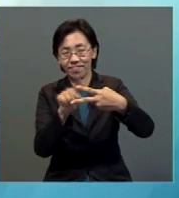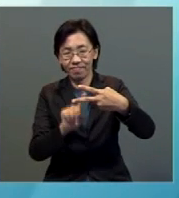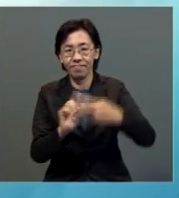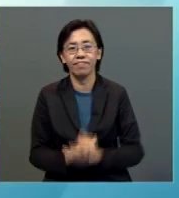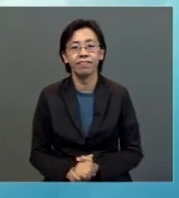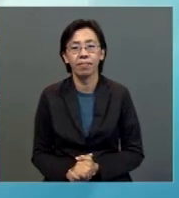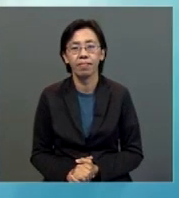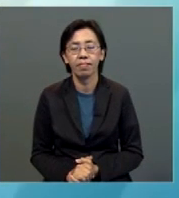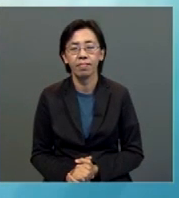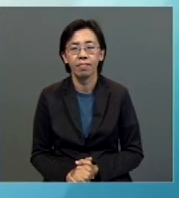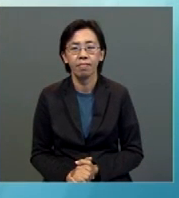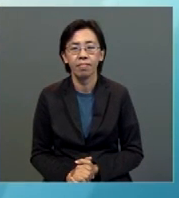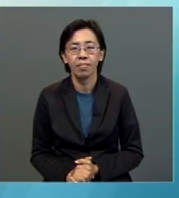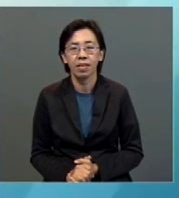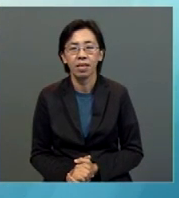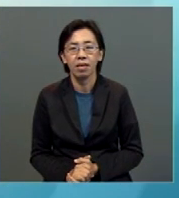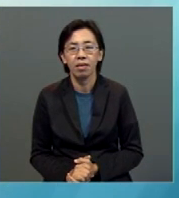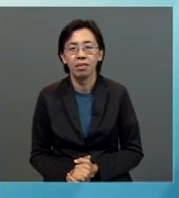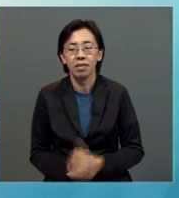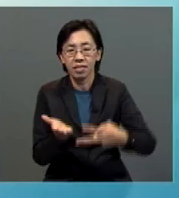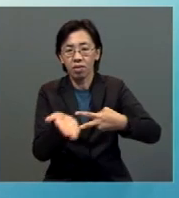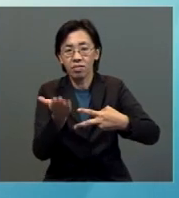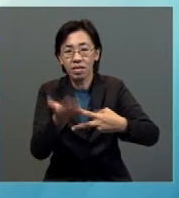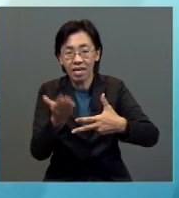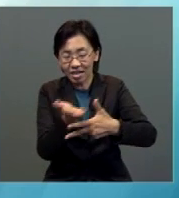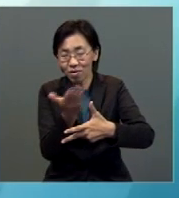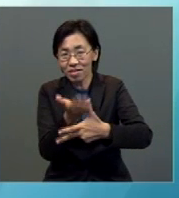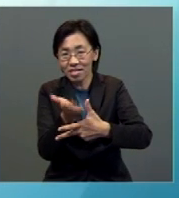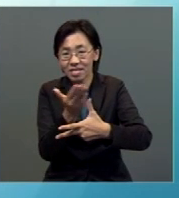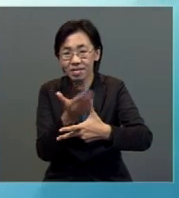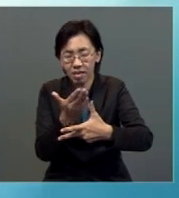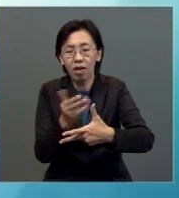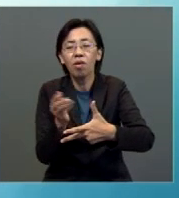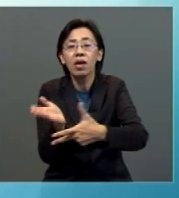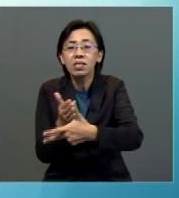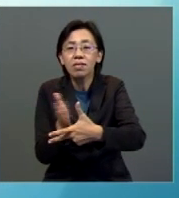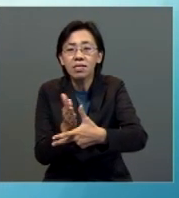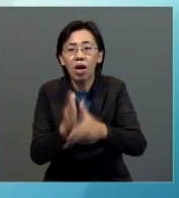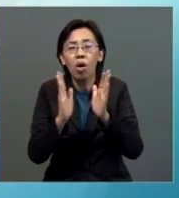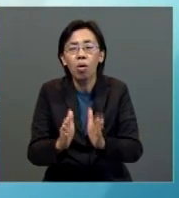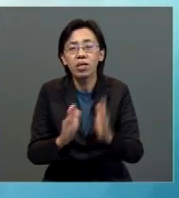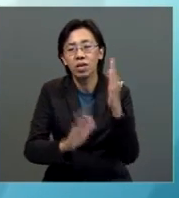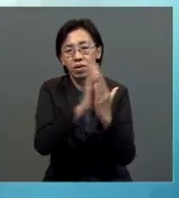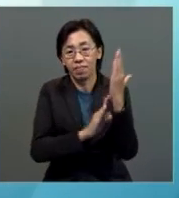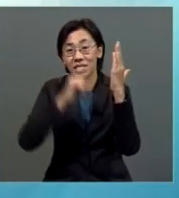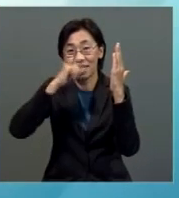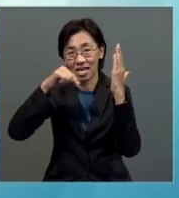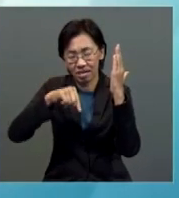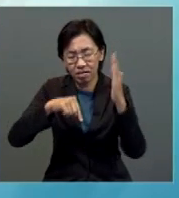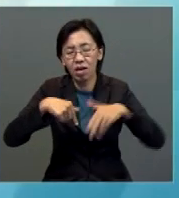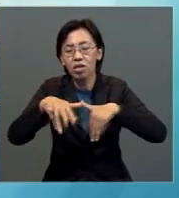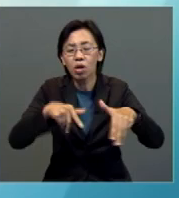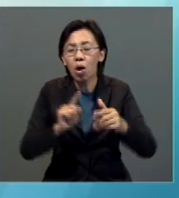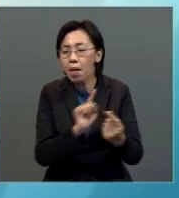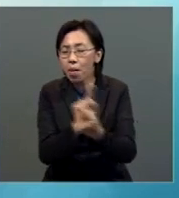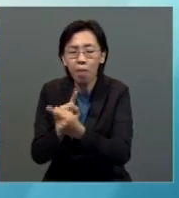าตารางบนสุดที่เราเคยรายงานนะครับมักจะเป็นคนที่อยู่ในประเทศไทยเรานะครับติดจากผู้สัม